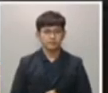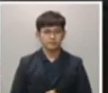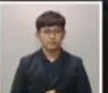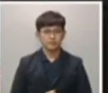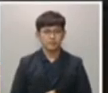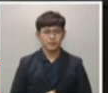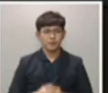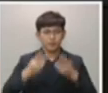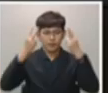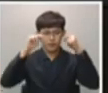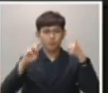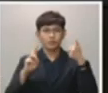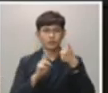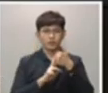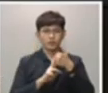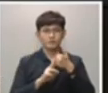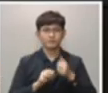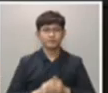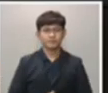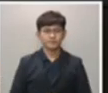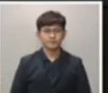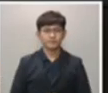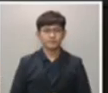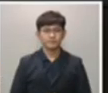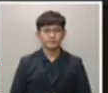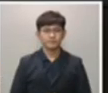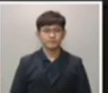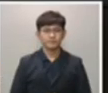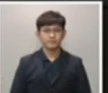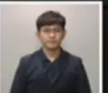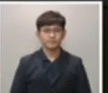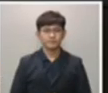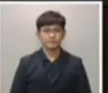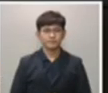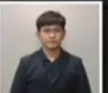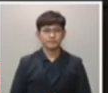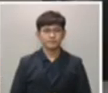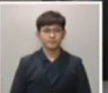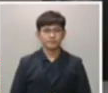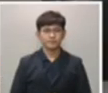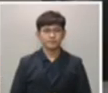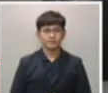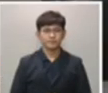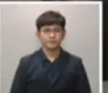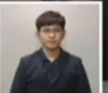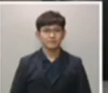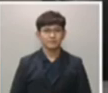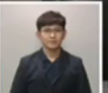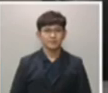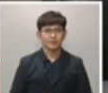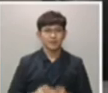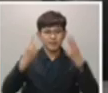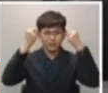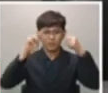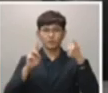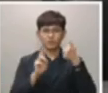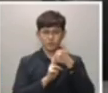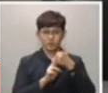รณรองนายกรัฐมนตรี 3. นายวิษณุเครืองามรองนายกรัฐมนต